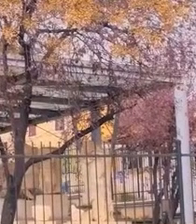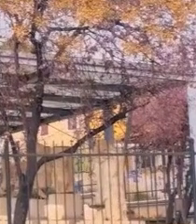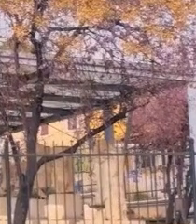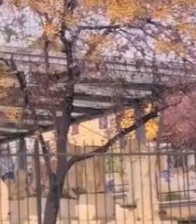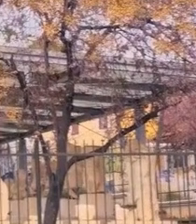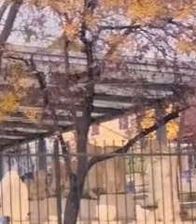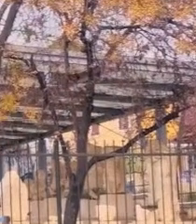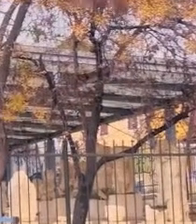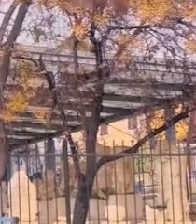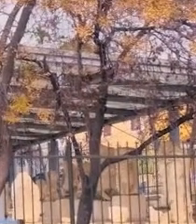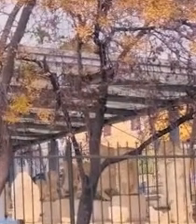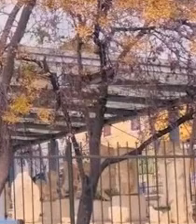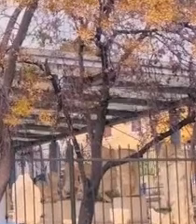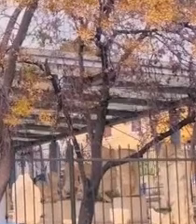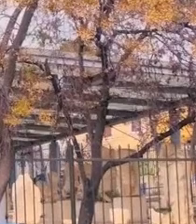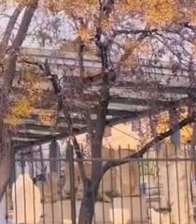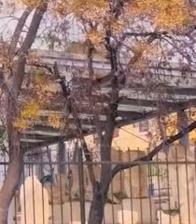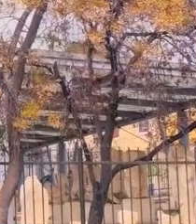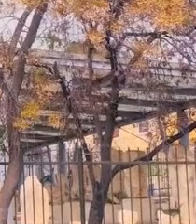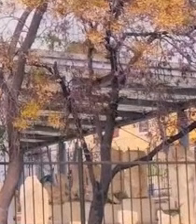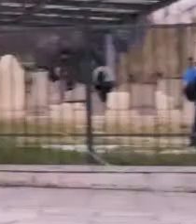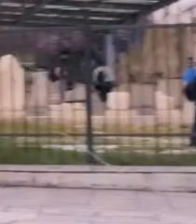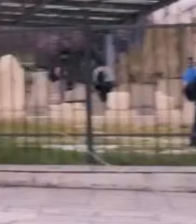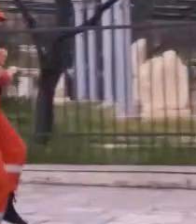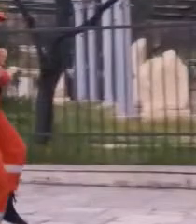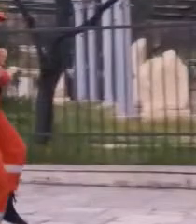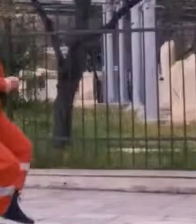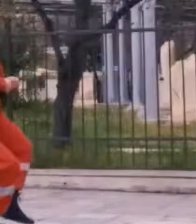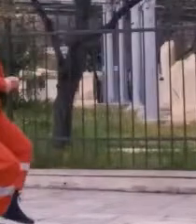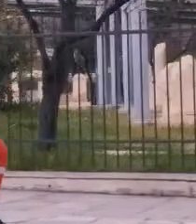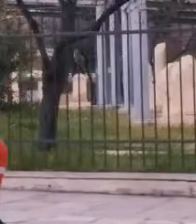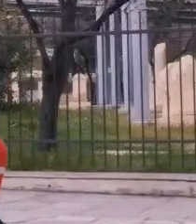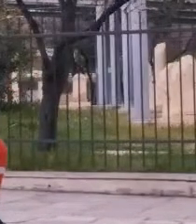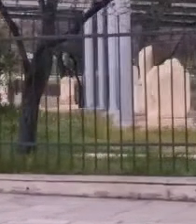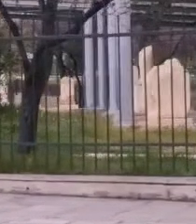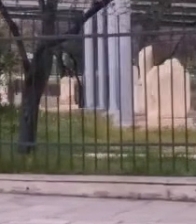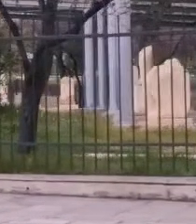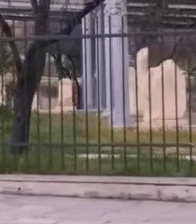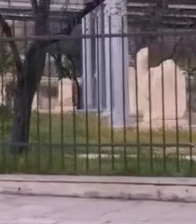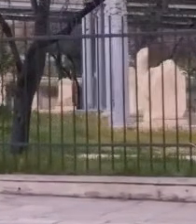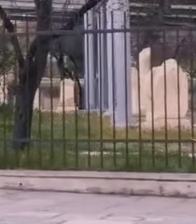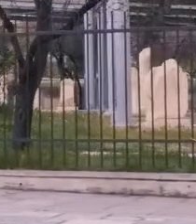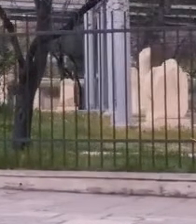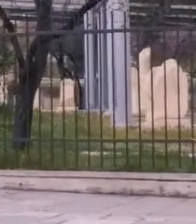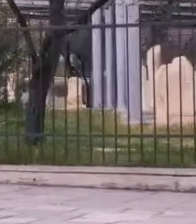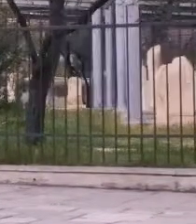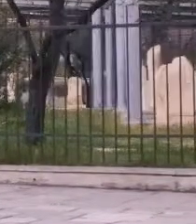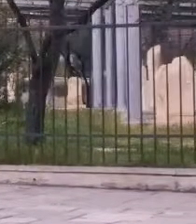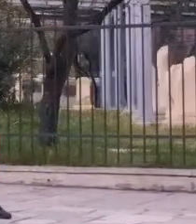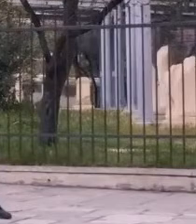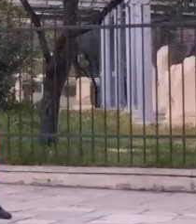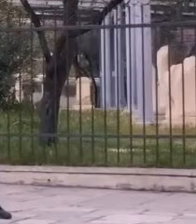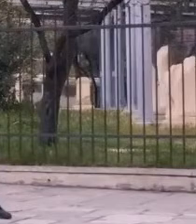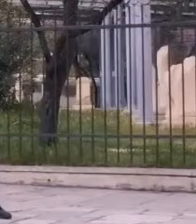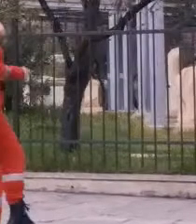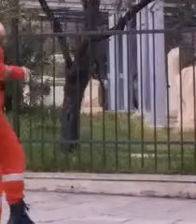Δαούιαμι, αλικούλανα. Μουσό αμή, αουκούλανα.